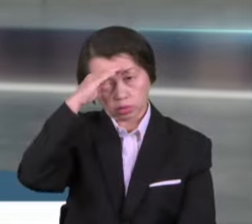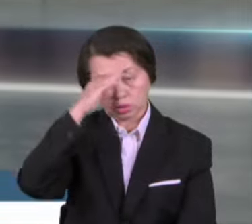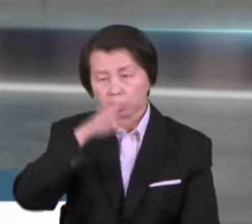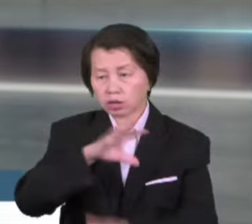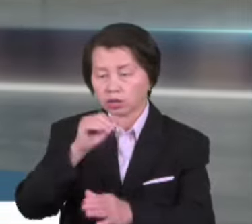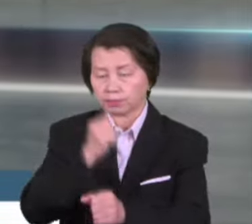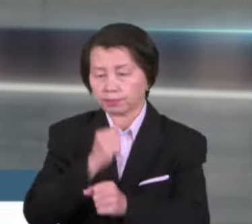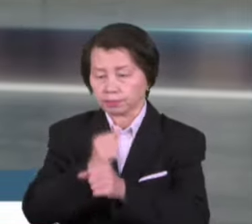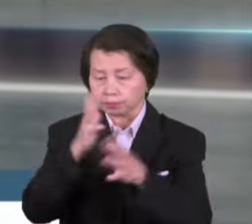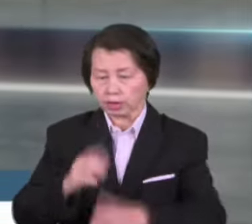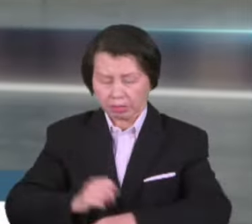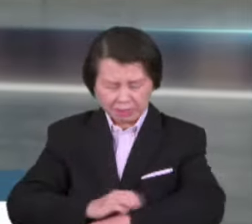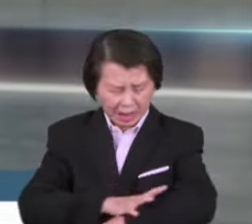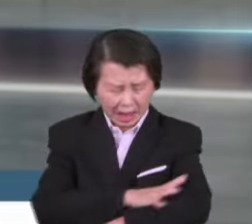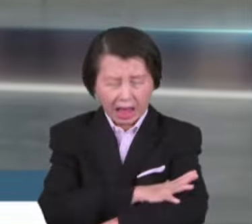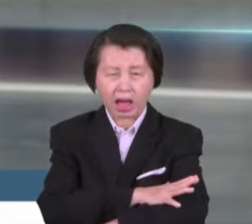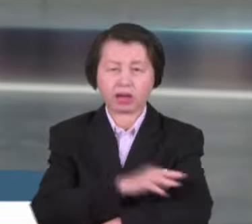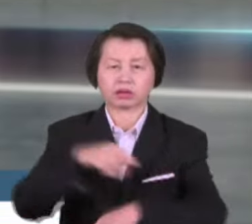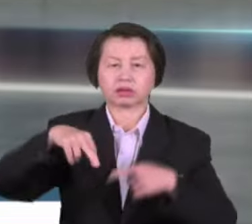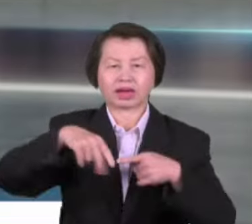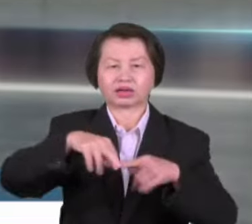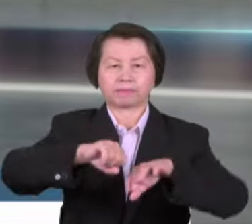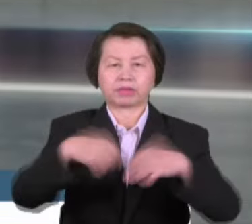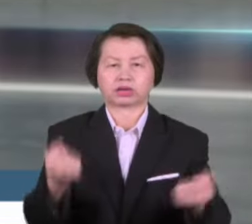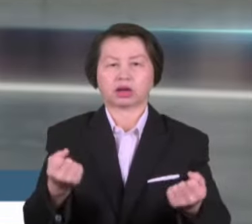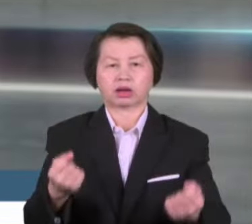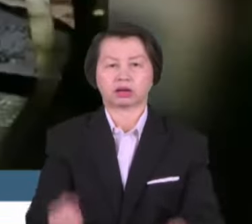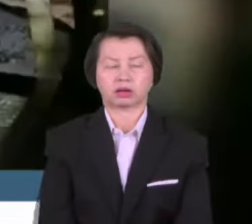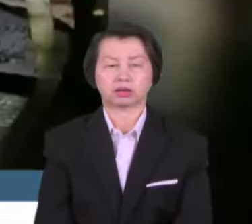pekerjanya melecu dan patah kaki